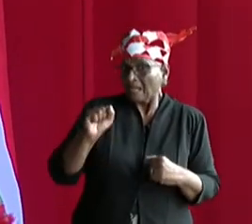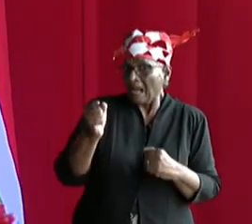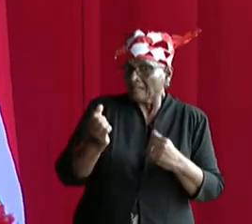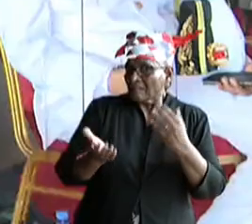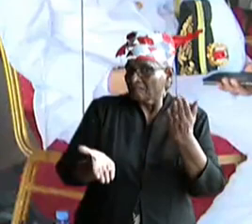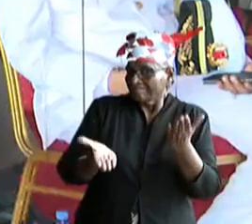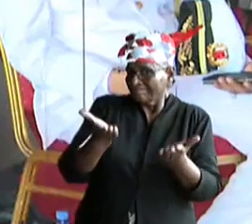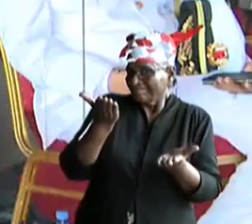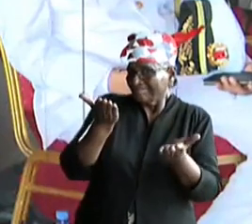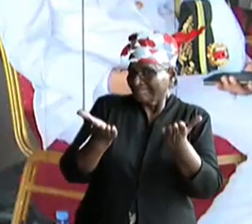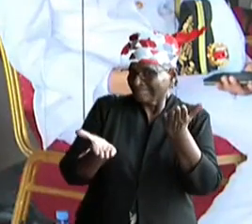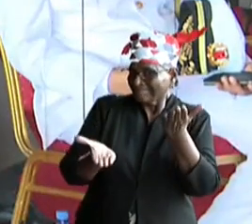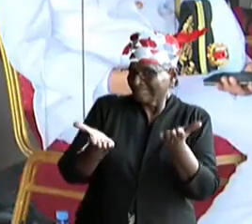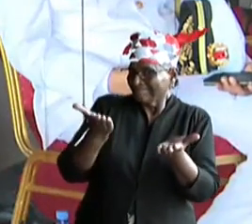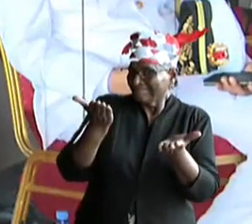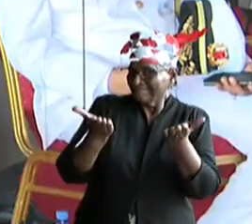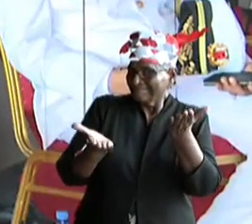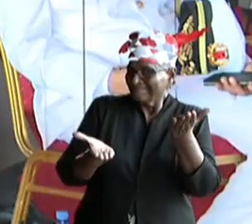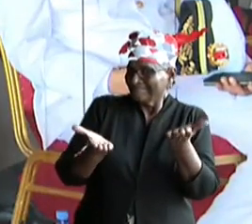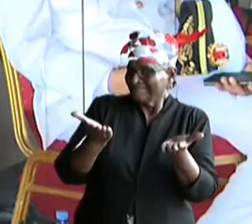leven met